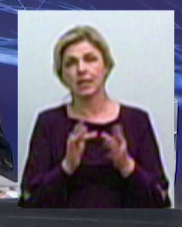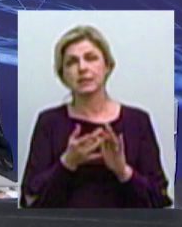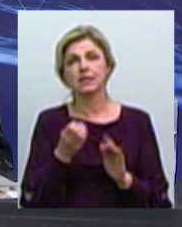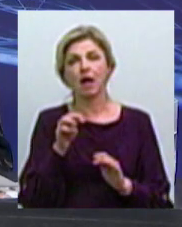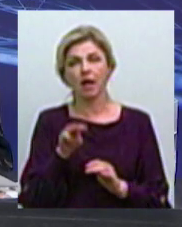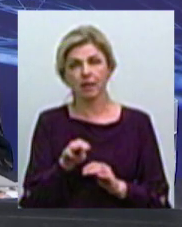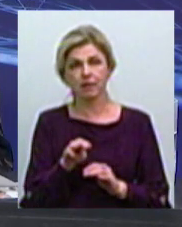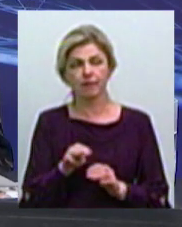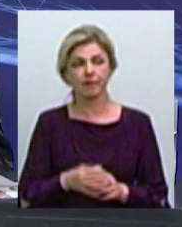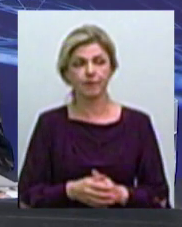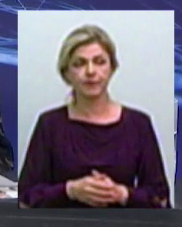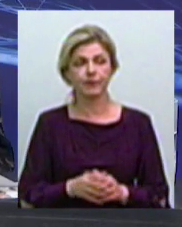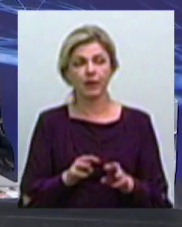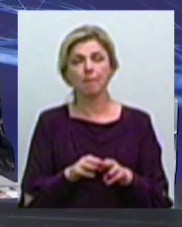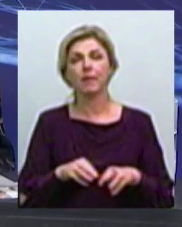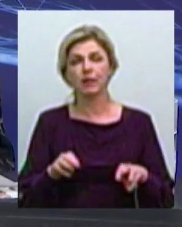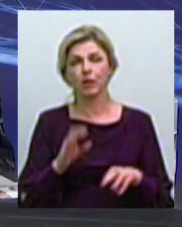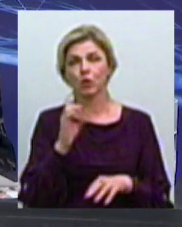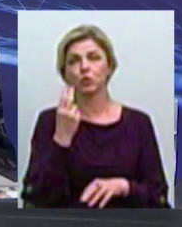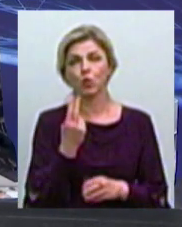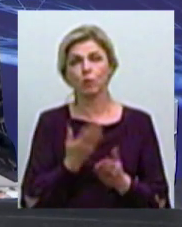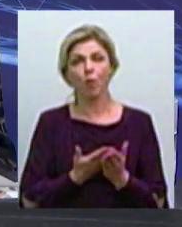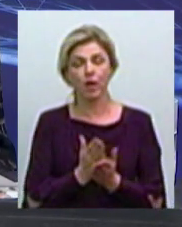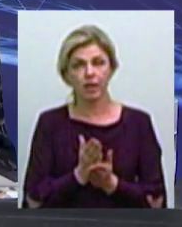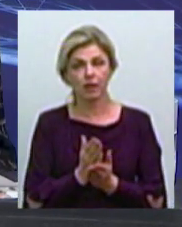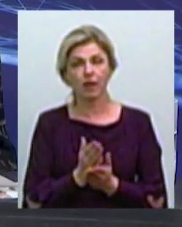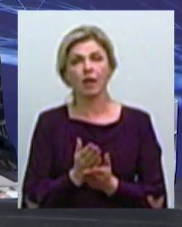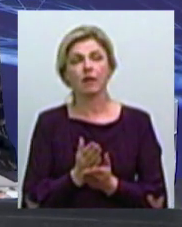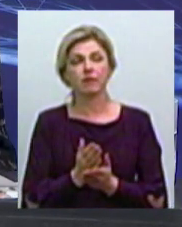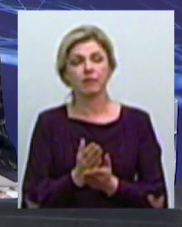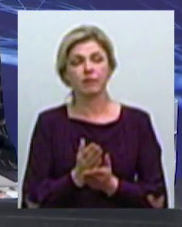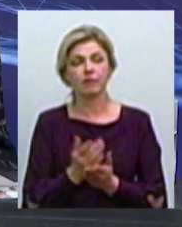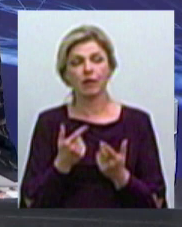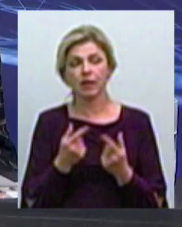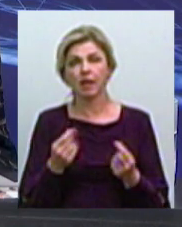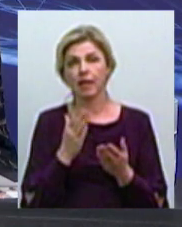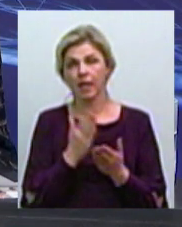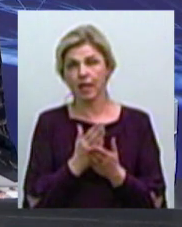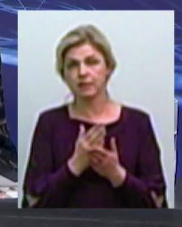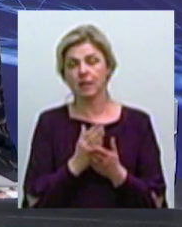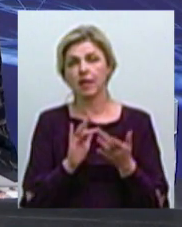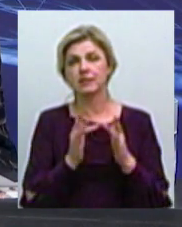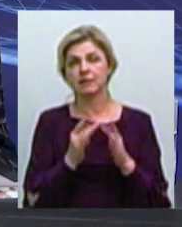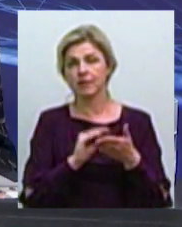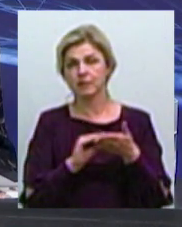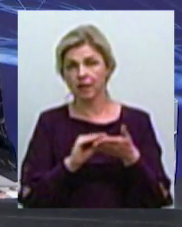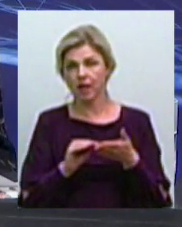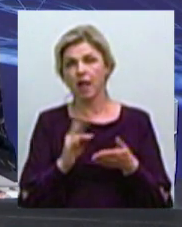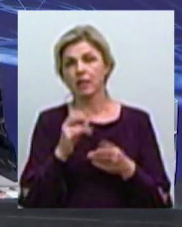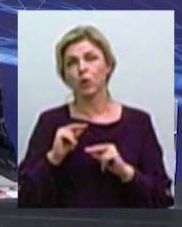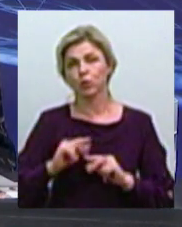Министерства социальной политики, где есть ссылка на трудоустройство за